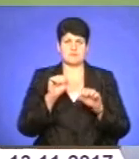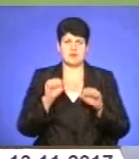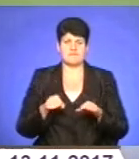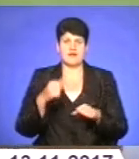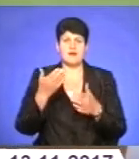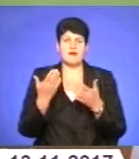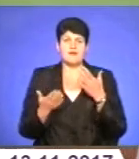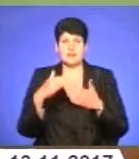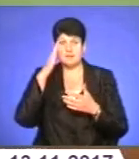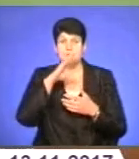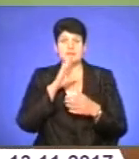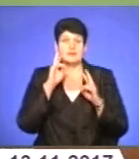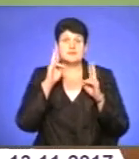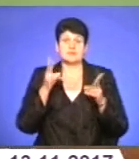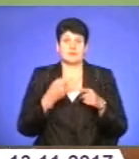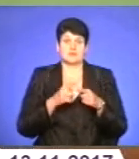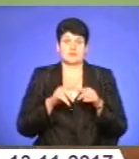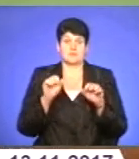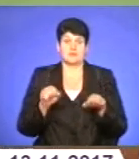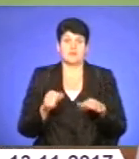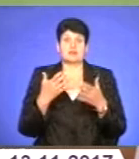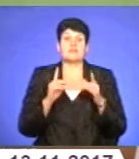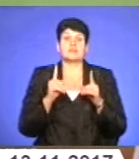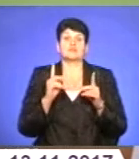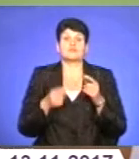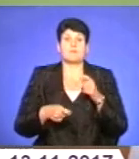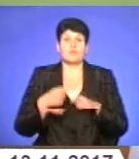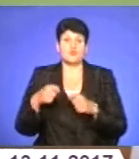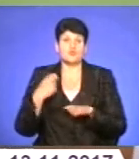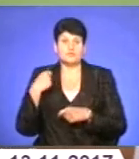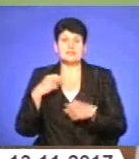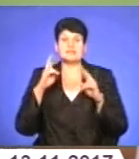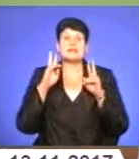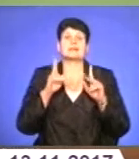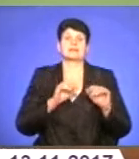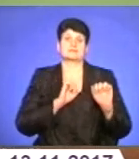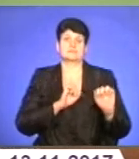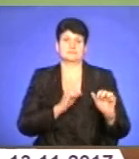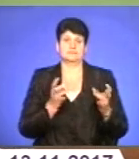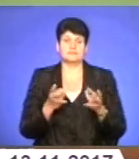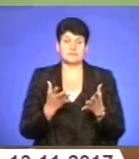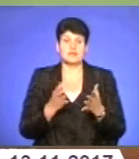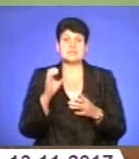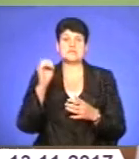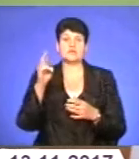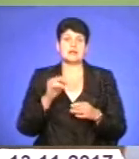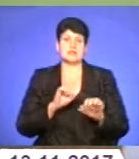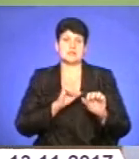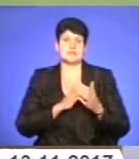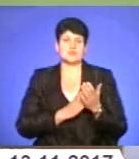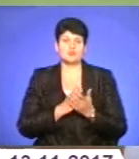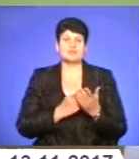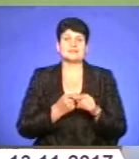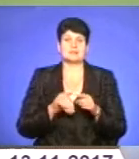батьки, по-перше, не знають ці права, по-друге, навіть якщо вони порушуються, то вони не знають, як їх відстоювати. От. І соціальна служба, саме соціальна служба